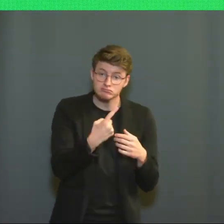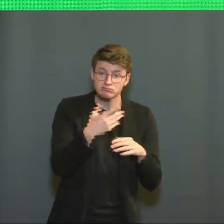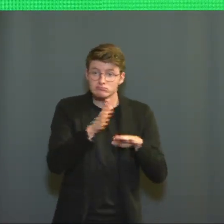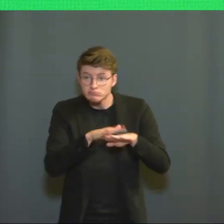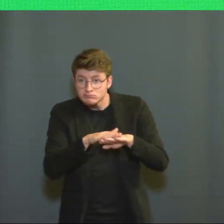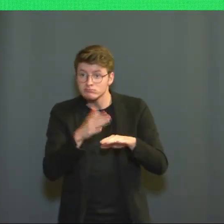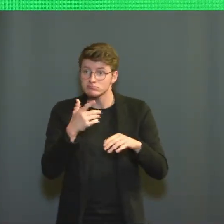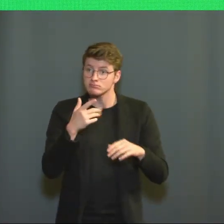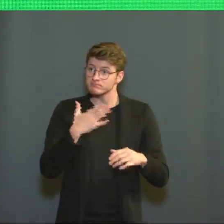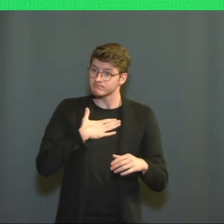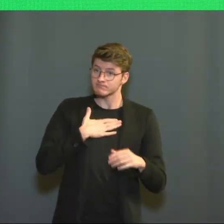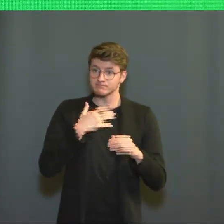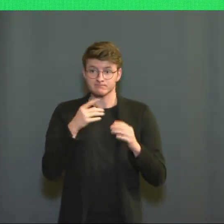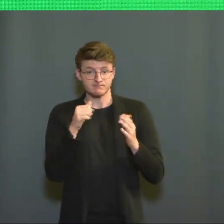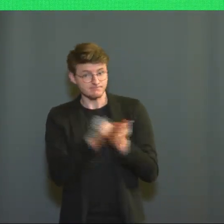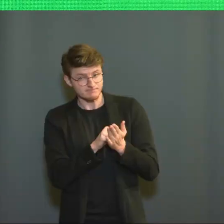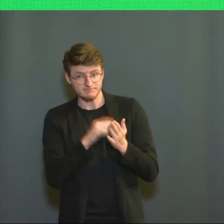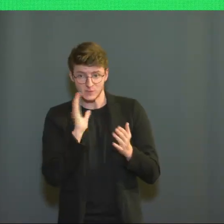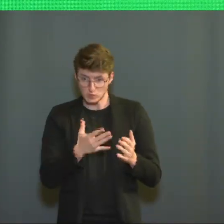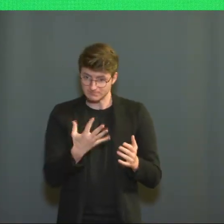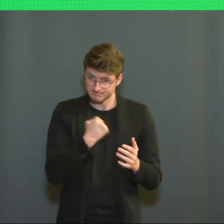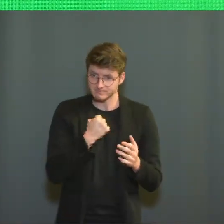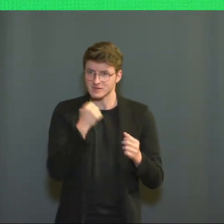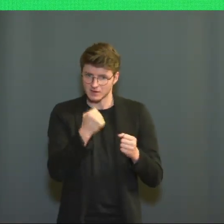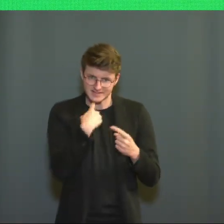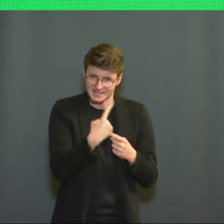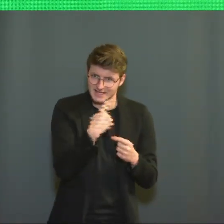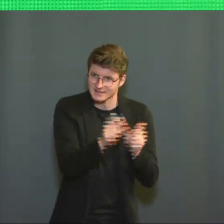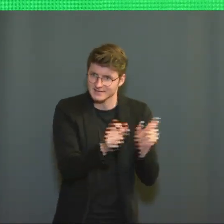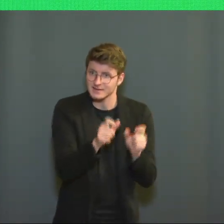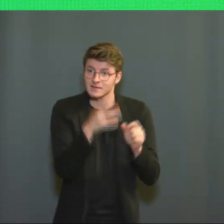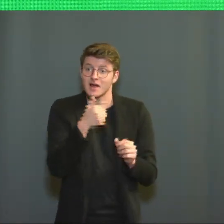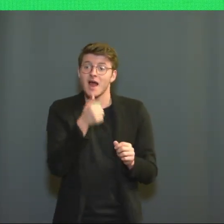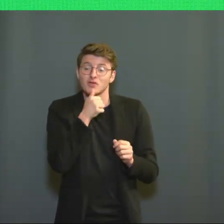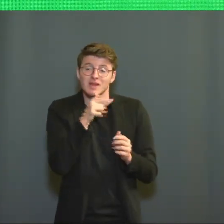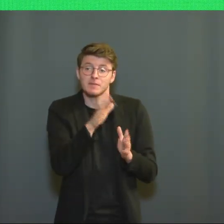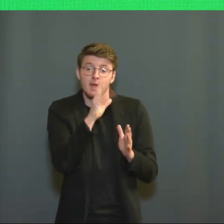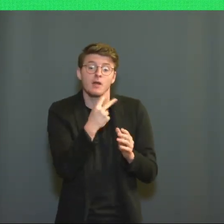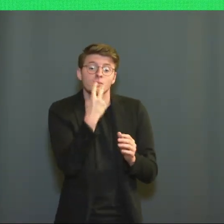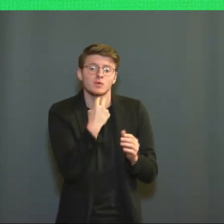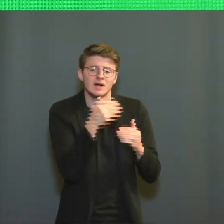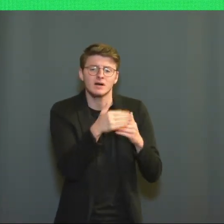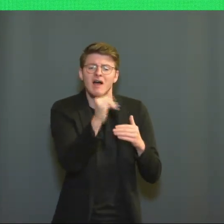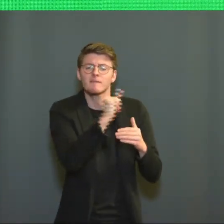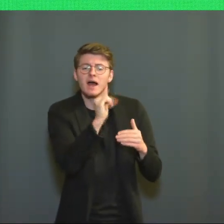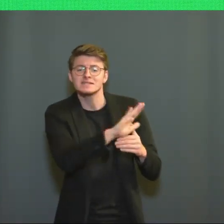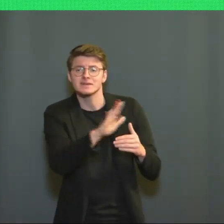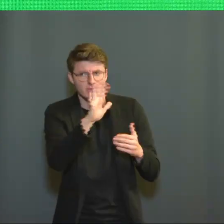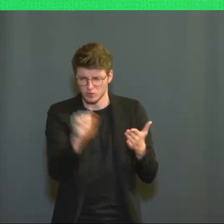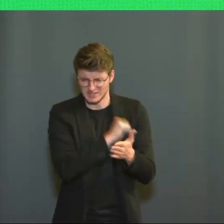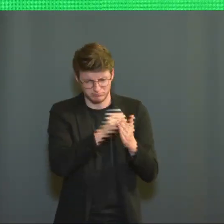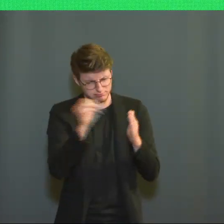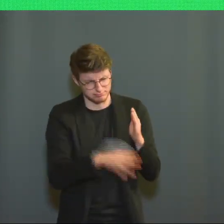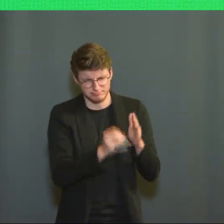duidelijk gepseudonymiseerde gegevens die ook weer verdwijnen na 14 dagen. En dus nooit kunnen de gegevens gebruikt worden voor andere